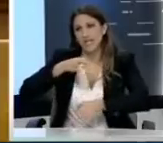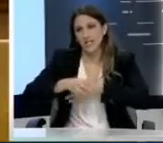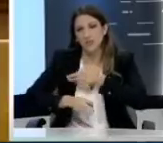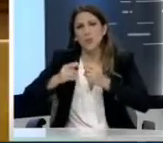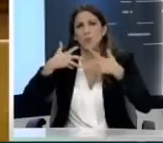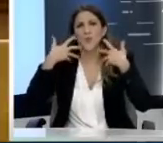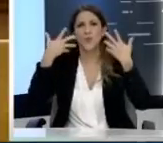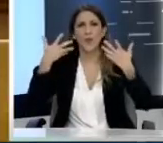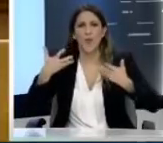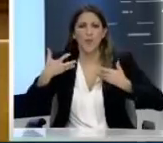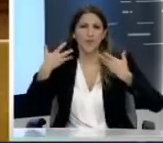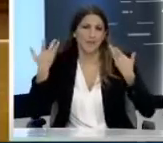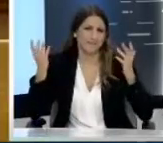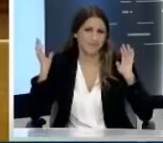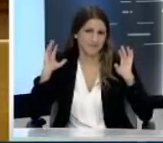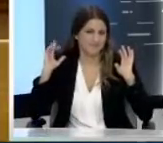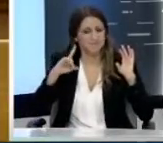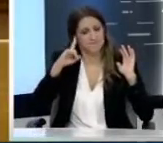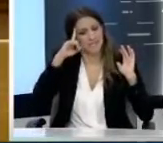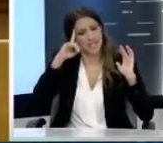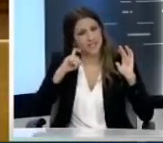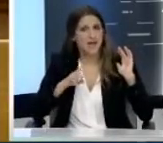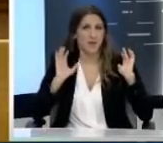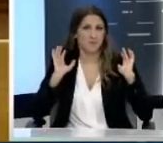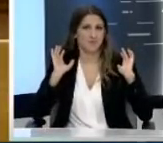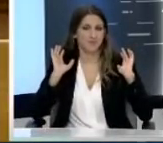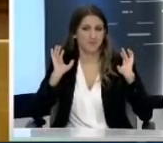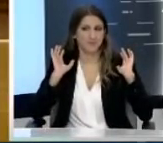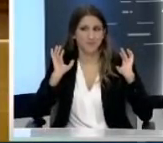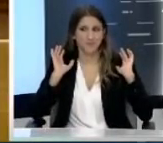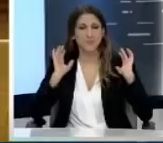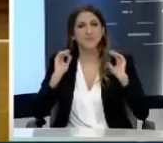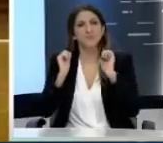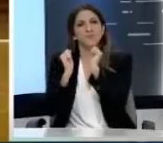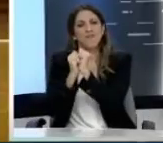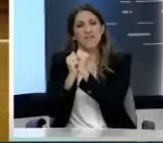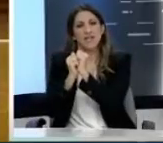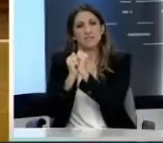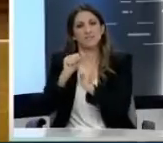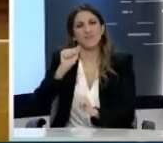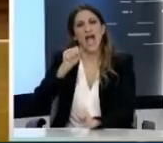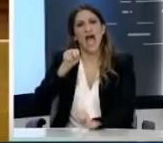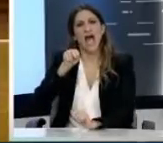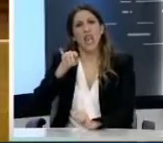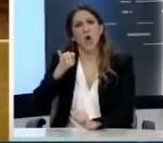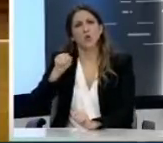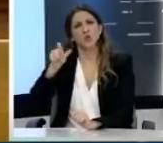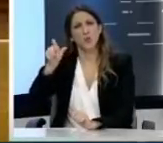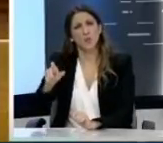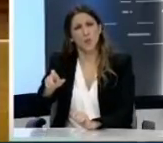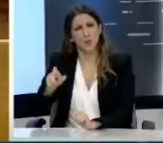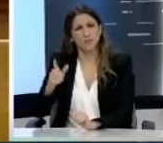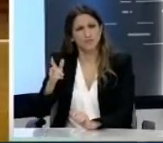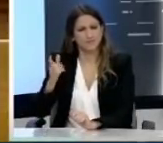αφηγήματα. Ξέρω ότι η συντρόφισσά μου, η Αναγνωστοπούλου, δεν της αρέσει η λέξη,